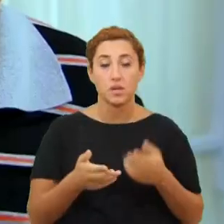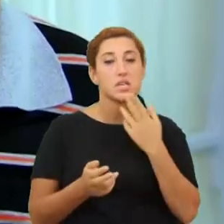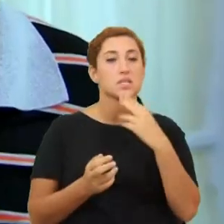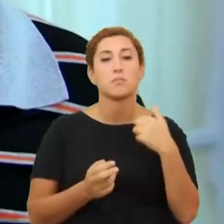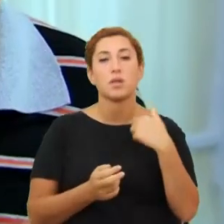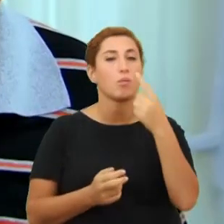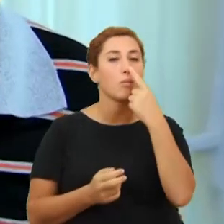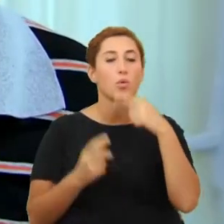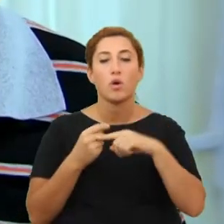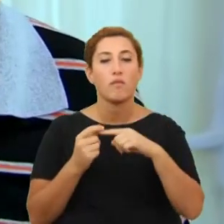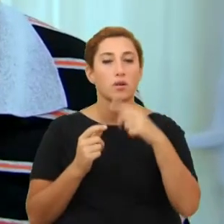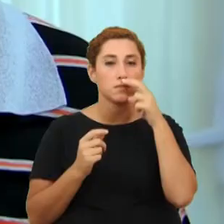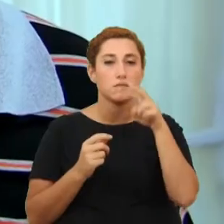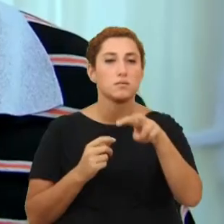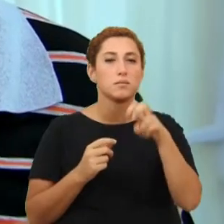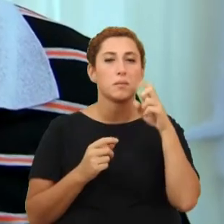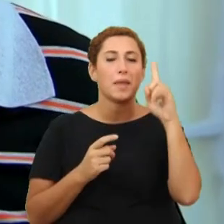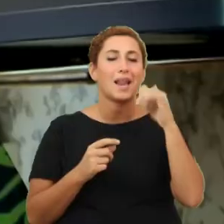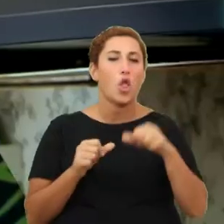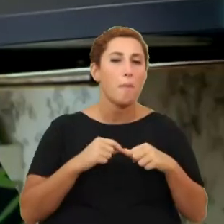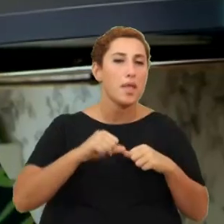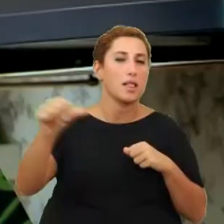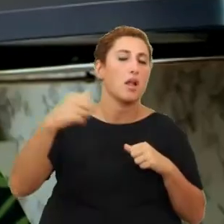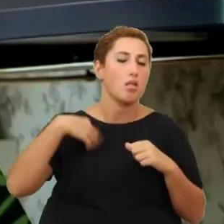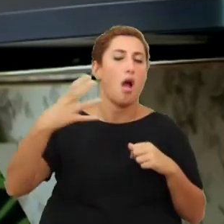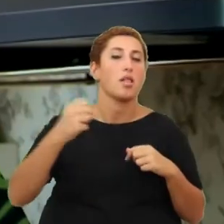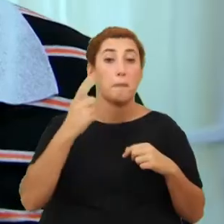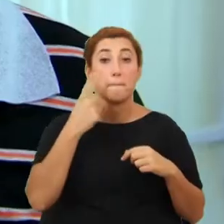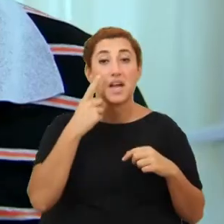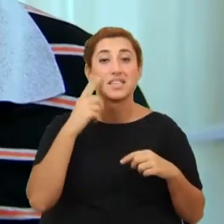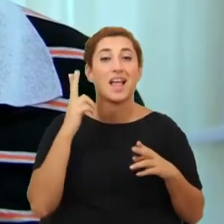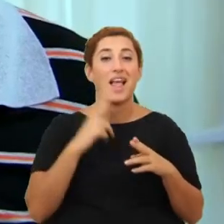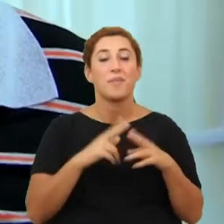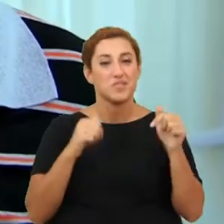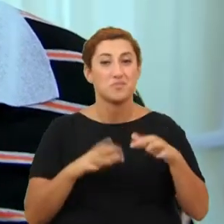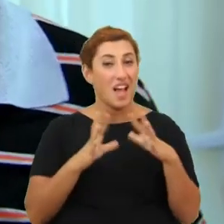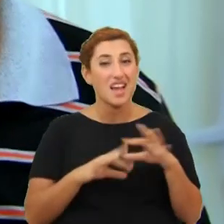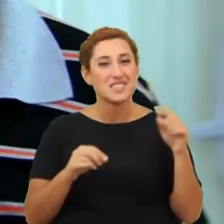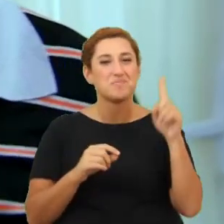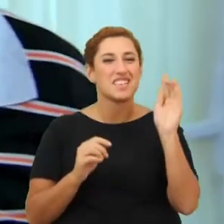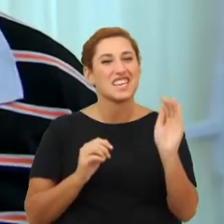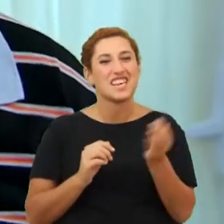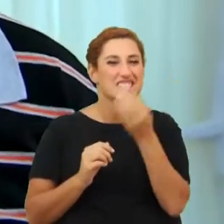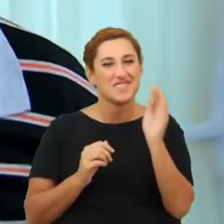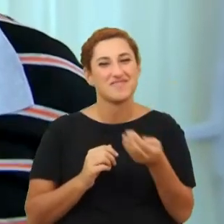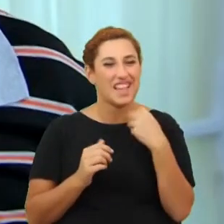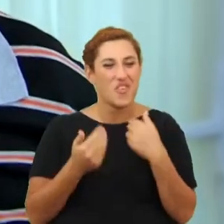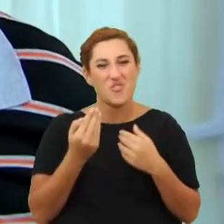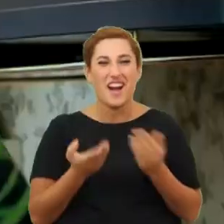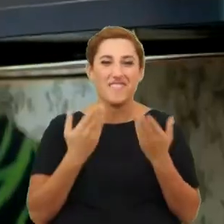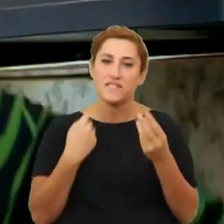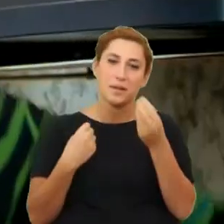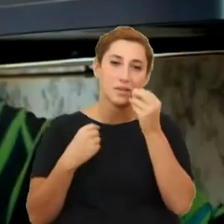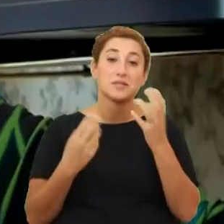Kızım, benim kuru fasulye kokusu menzilim bir kilometre. Baksana, hemen şöyle hazırsa şöyle birkaç tabak aparatif alayım